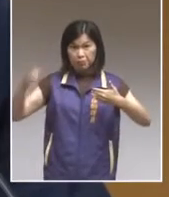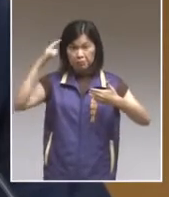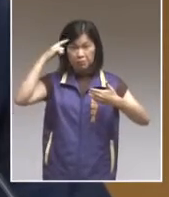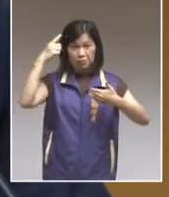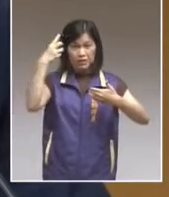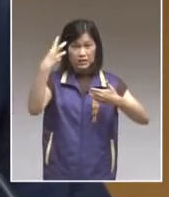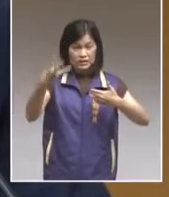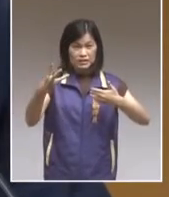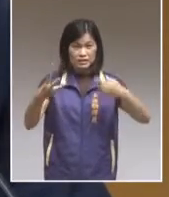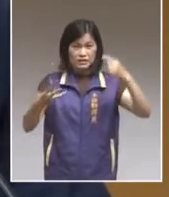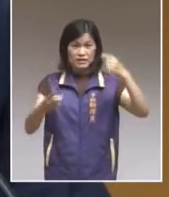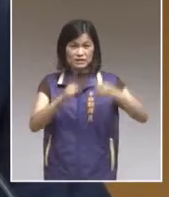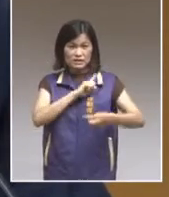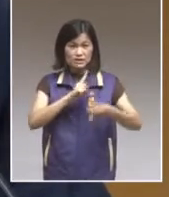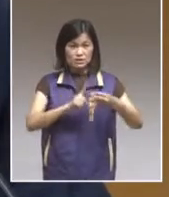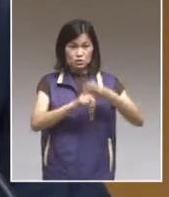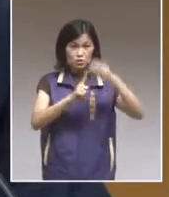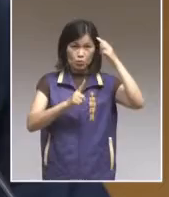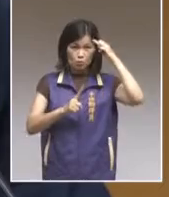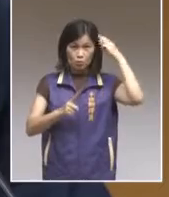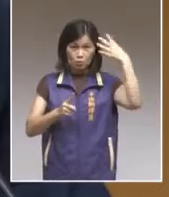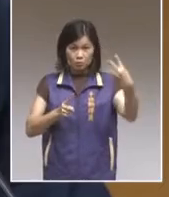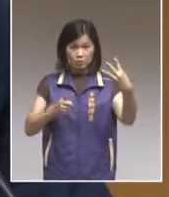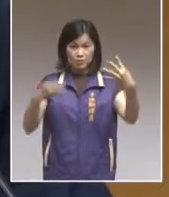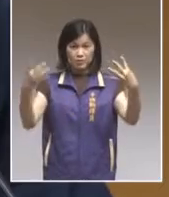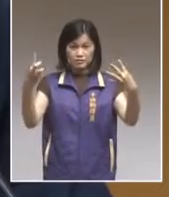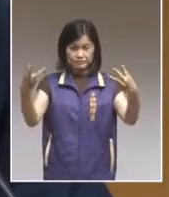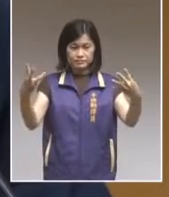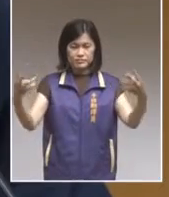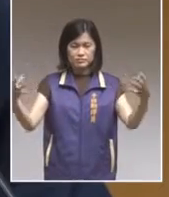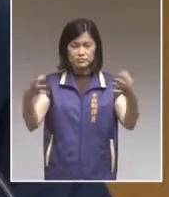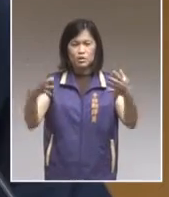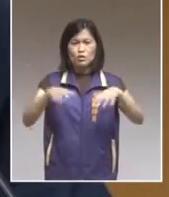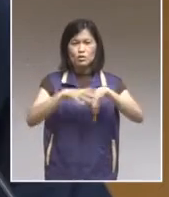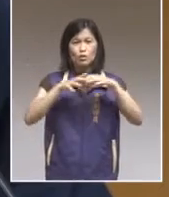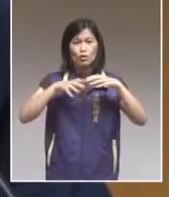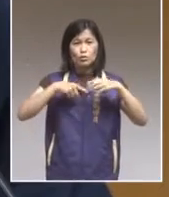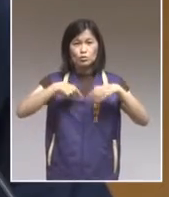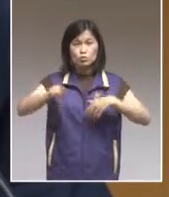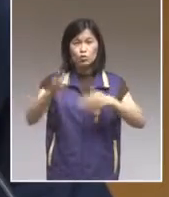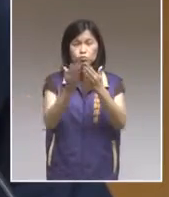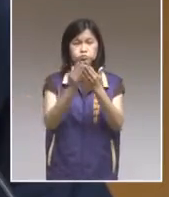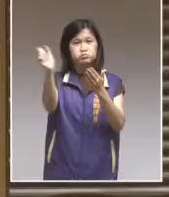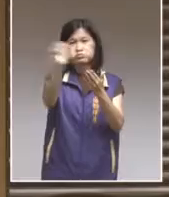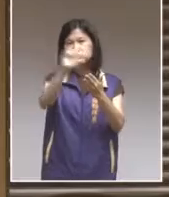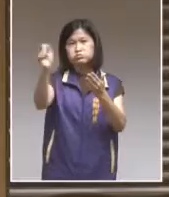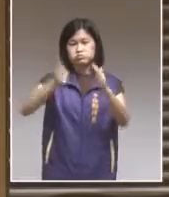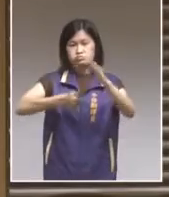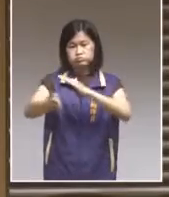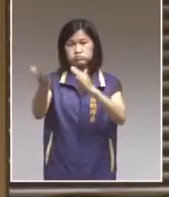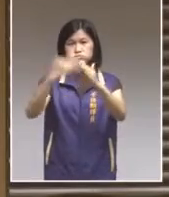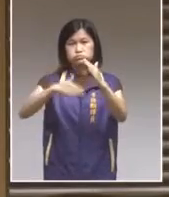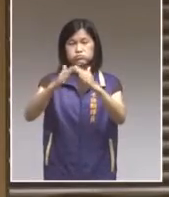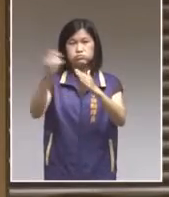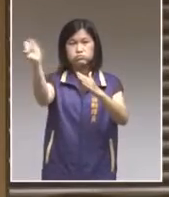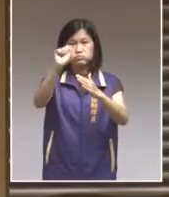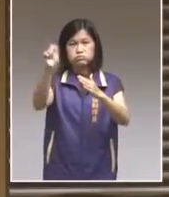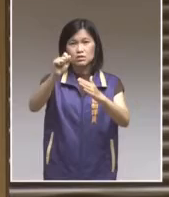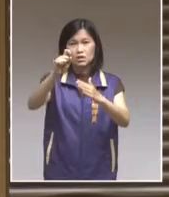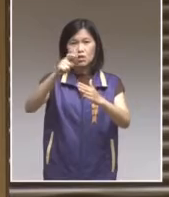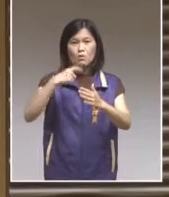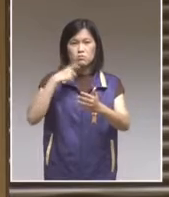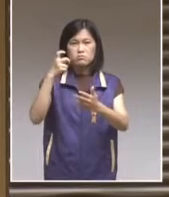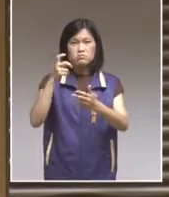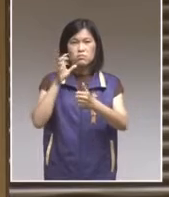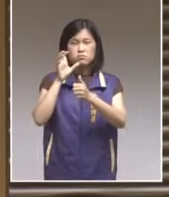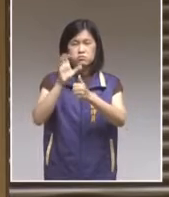加自主防疫的4天，这7天都不可以到校，我们会按照这样的原则来要求学校来落实执行，